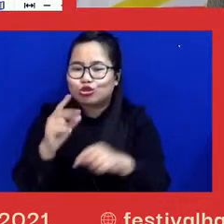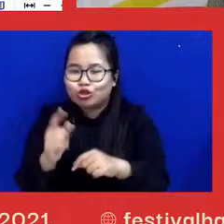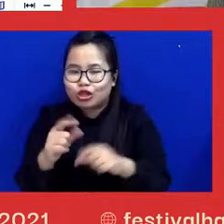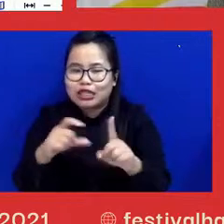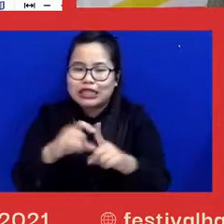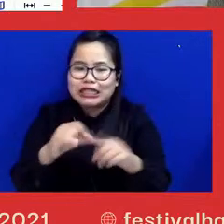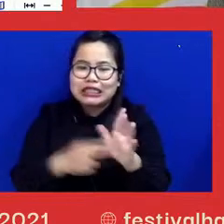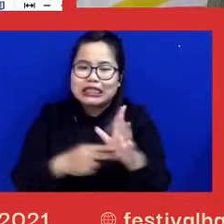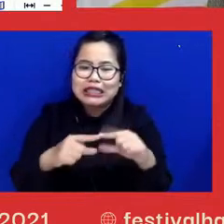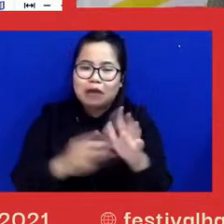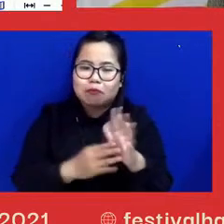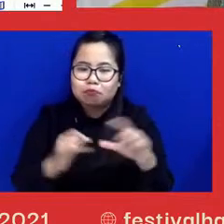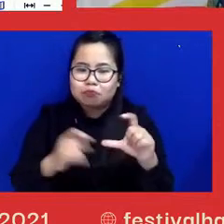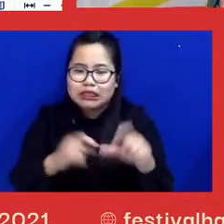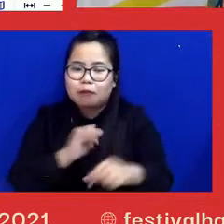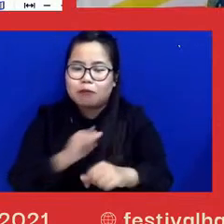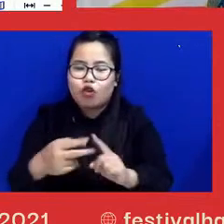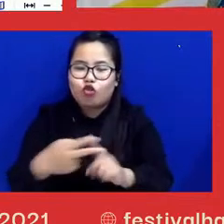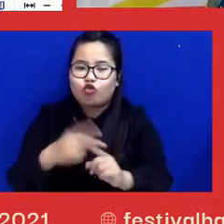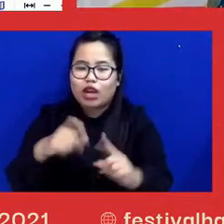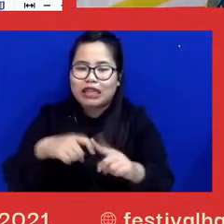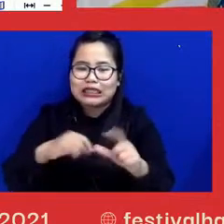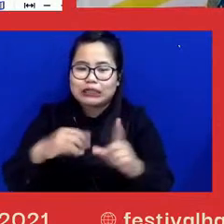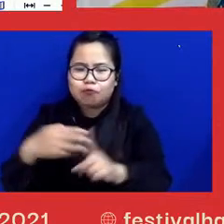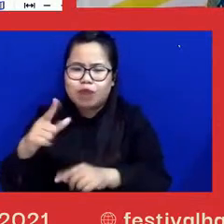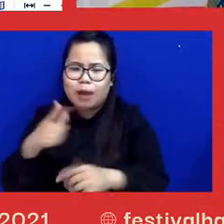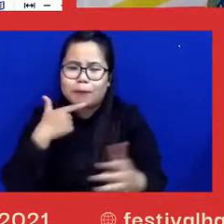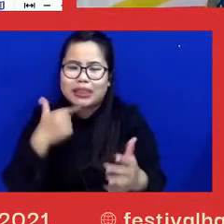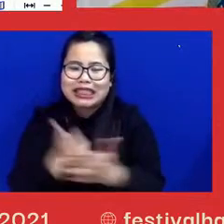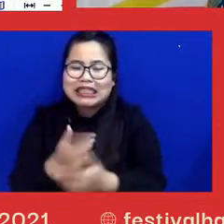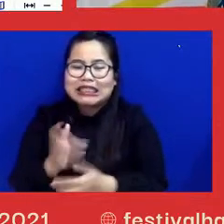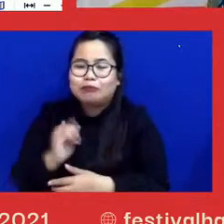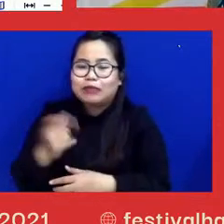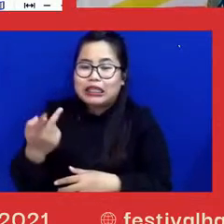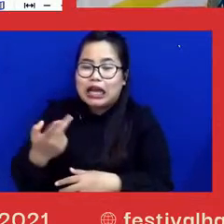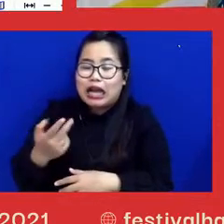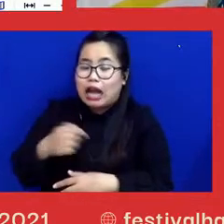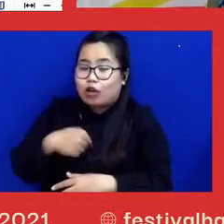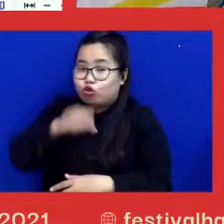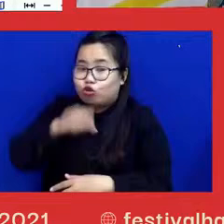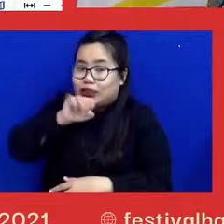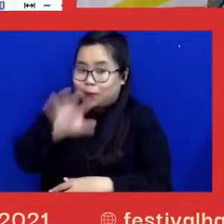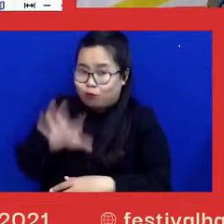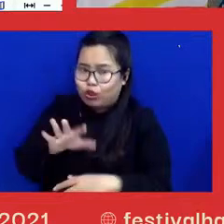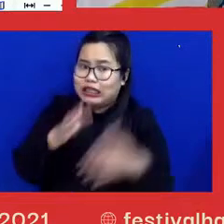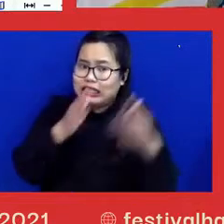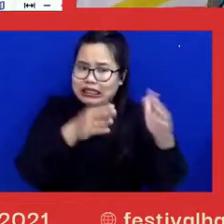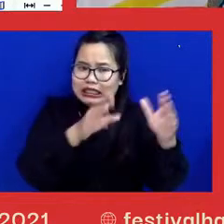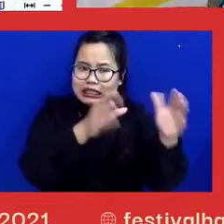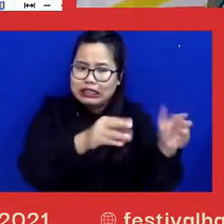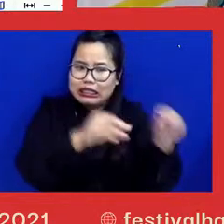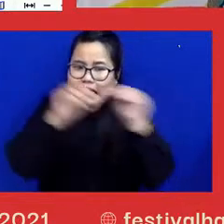penting bapak-ibu. Tadi saya juga menyebutkan bahwa ini bisa digeser-geser.